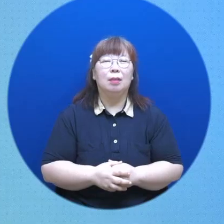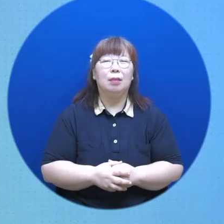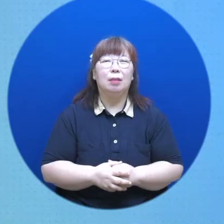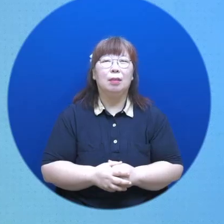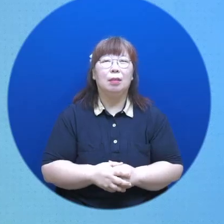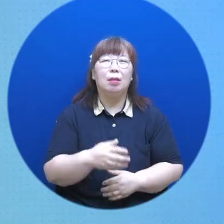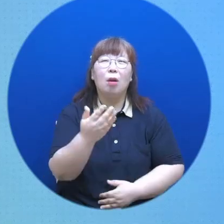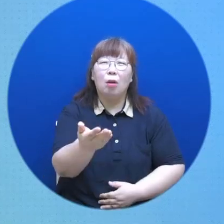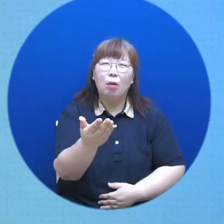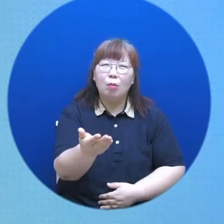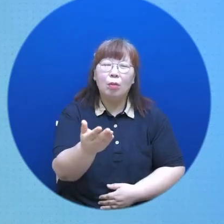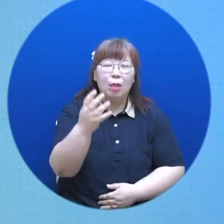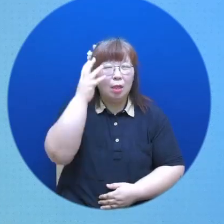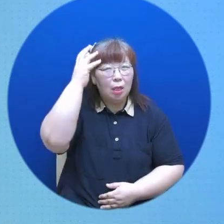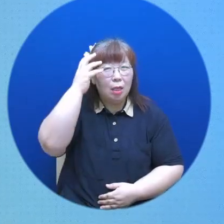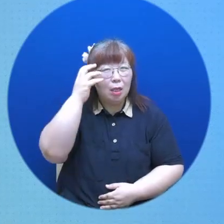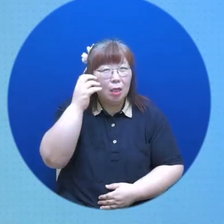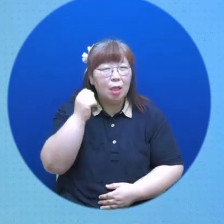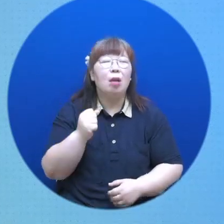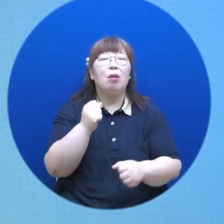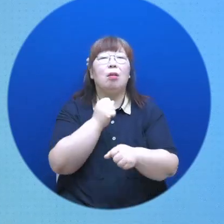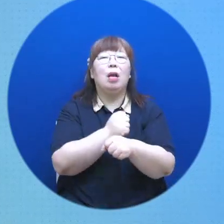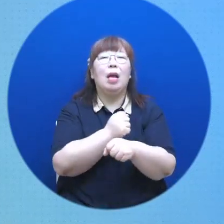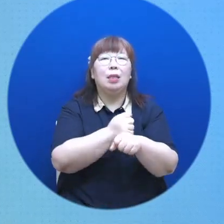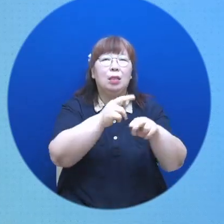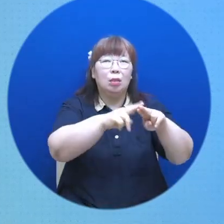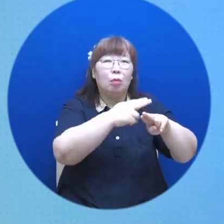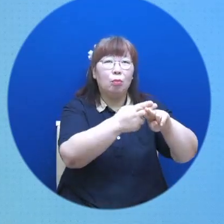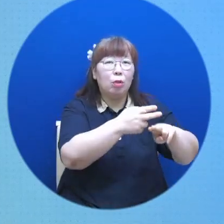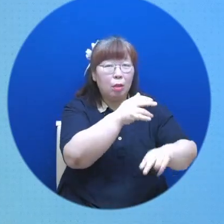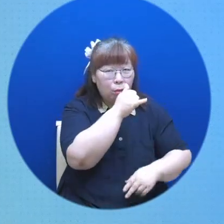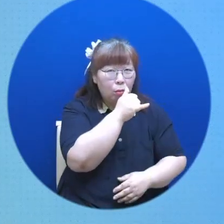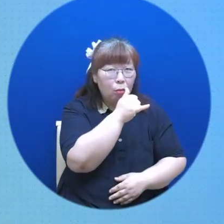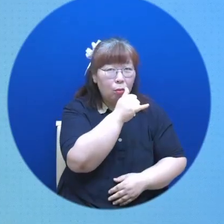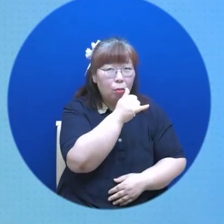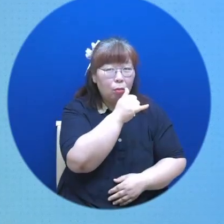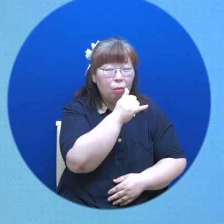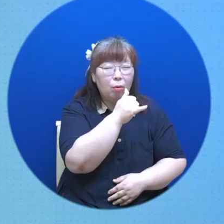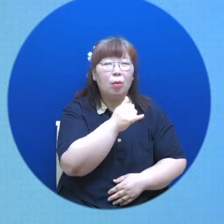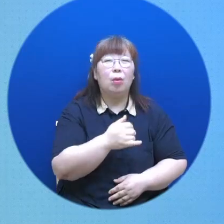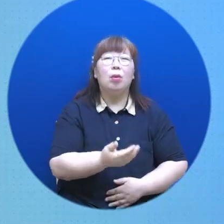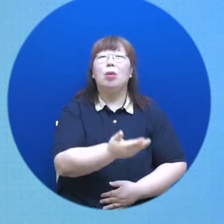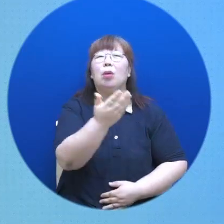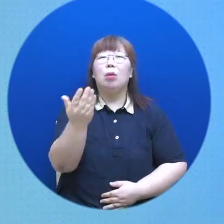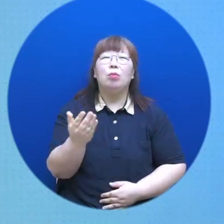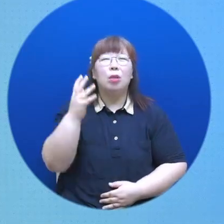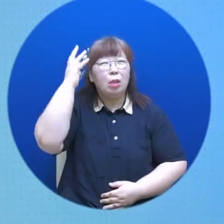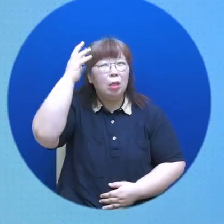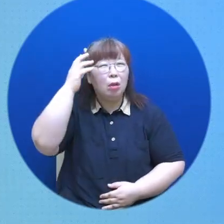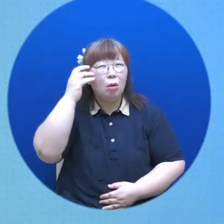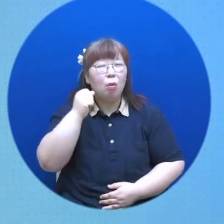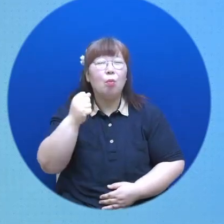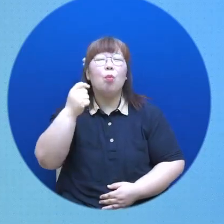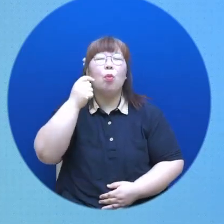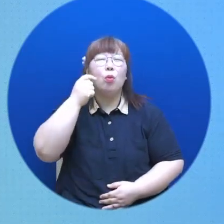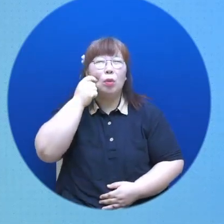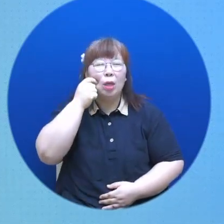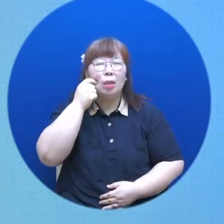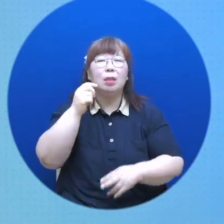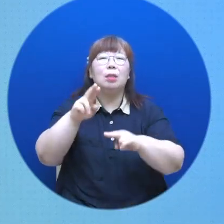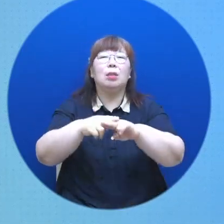여러분들이 기억하는 선물이 있는가 하면 여러분들이 기억하지